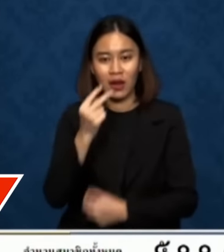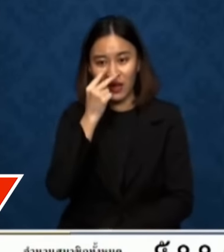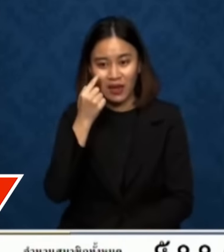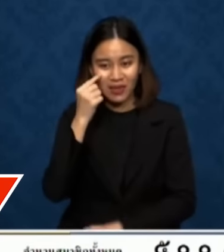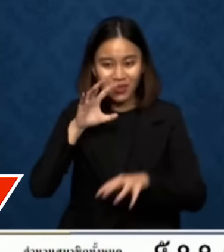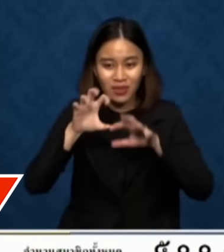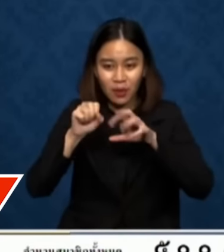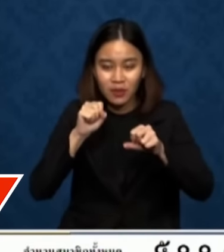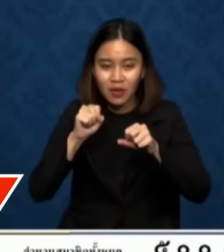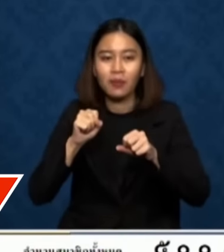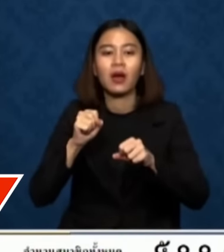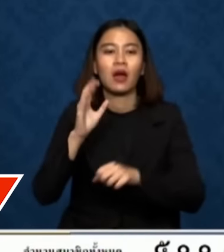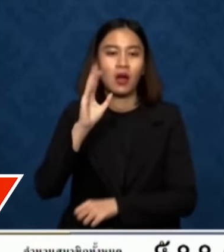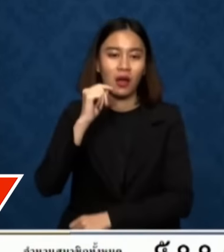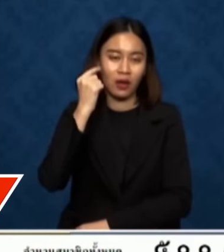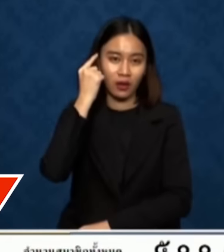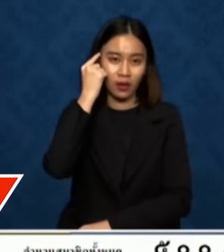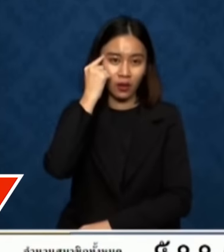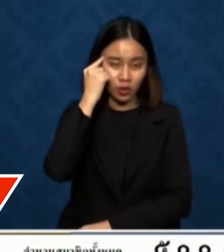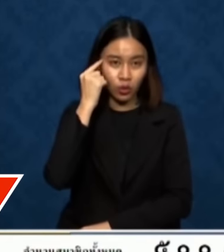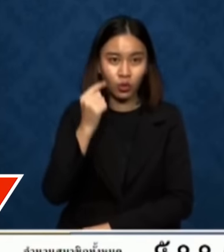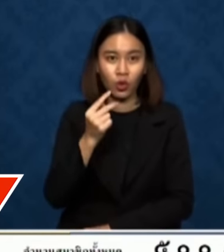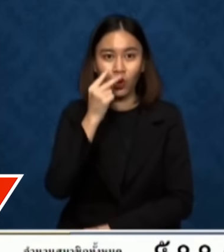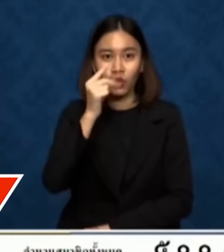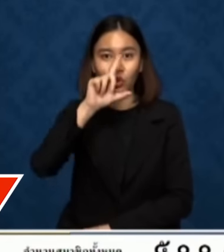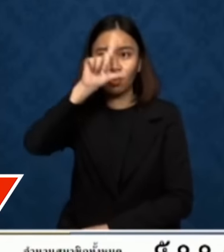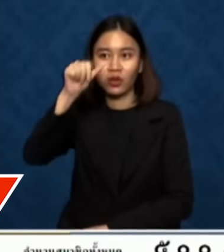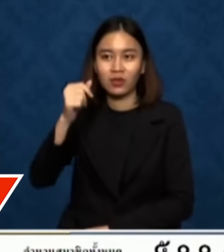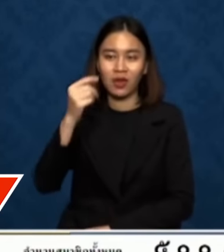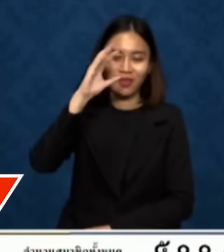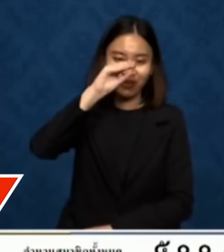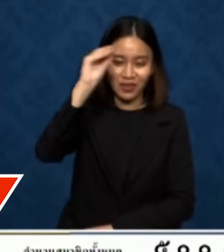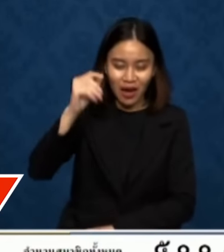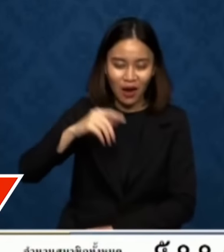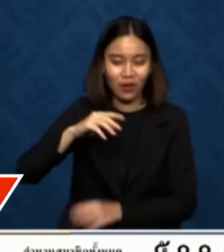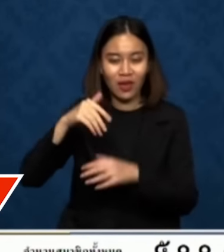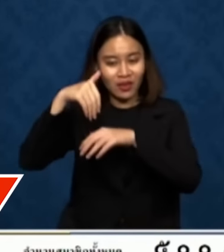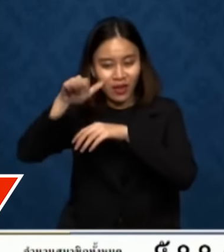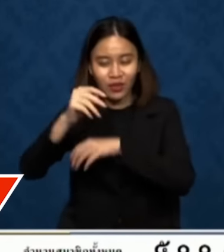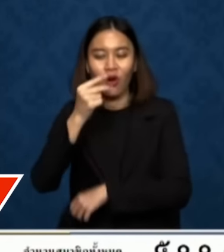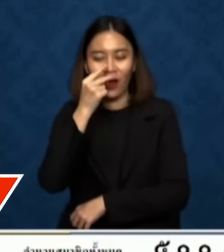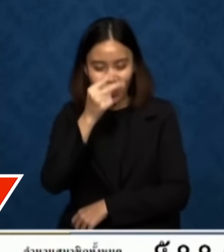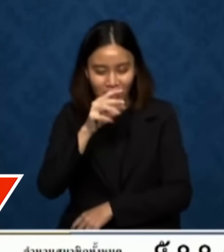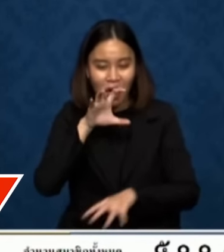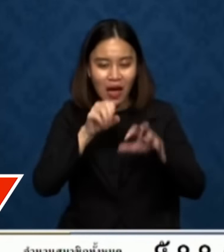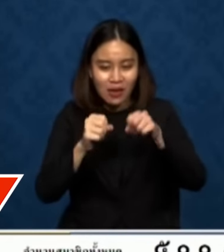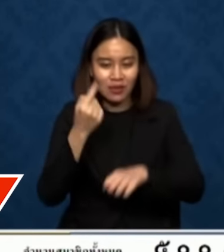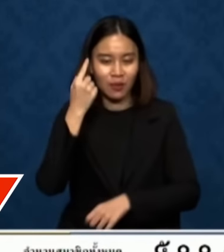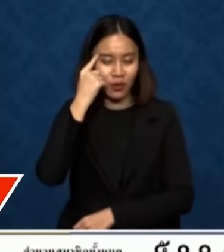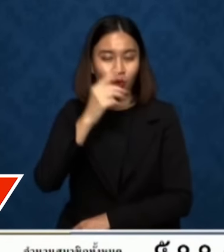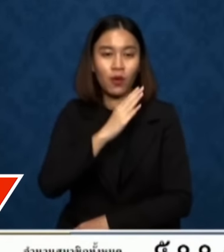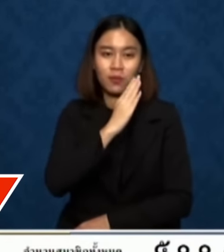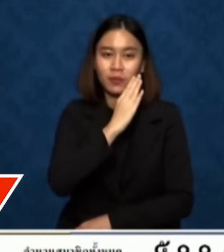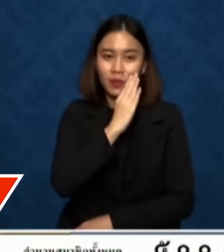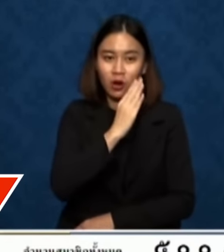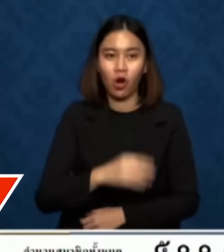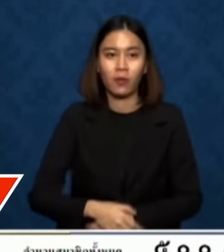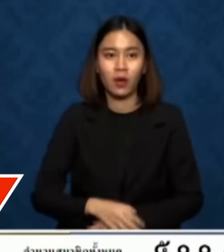ล่าก็เห็นก็รู้ค่ะมองมาจากดวงจันทร์มองจากดาวอังคารก็รู้ค่ะท่านประธานว่ามันปลอมว่